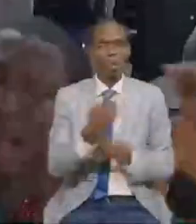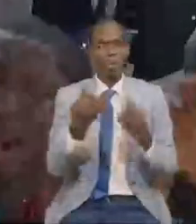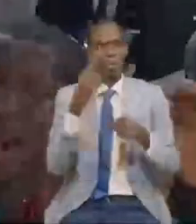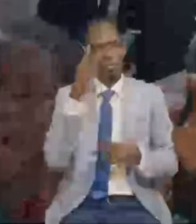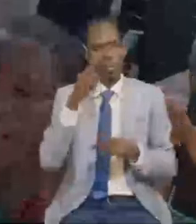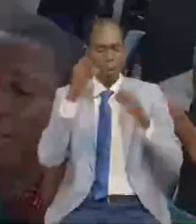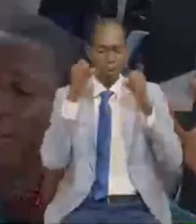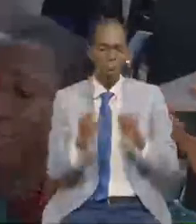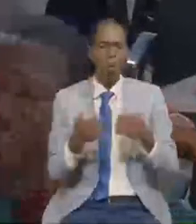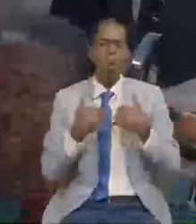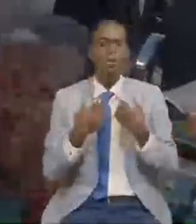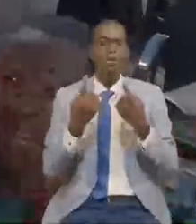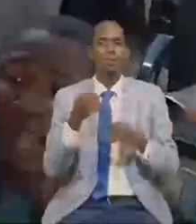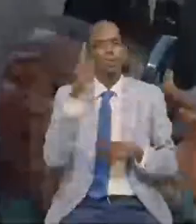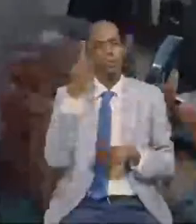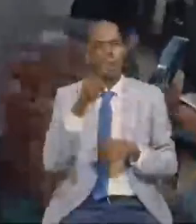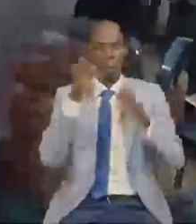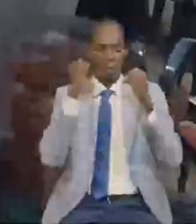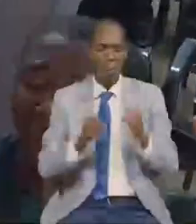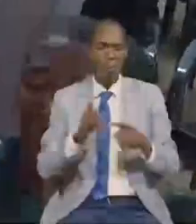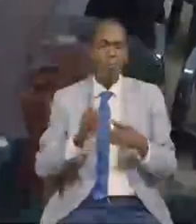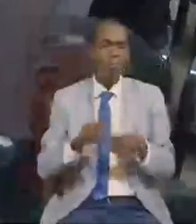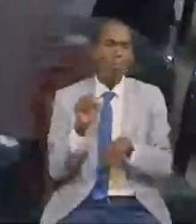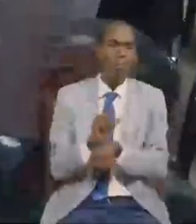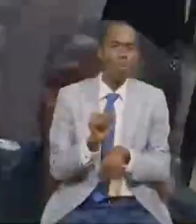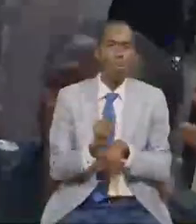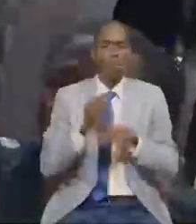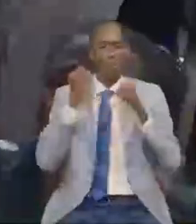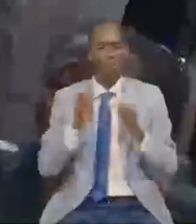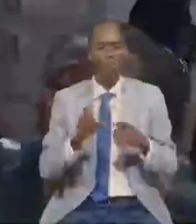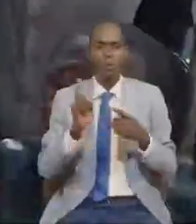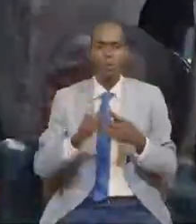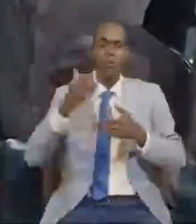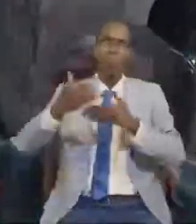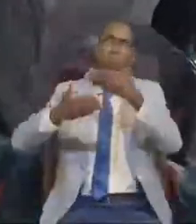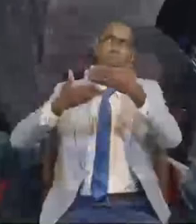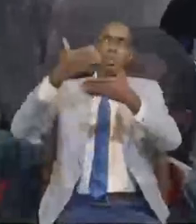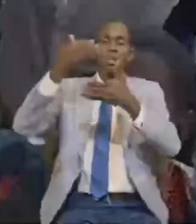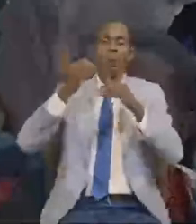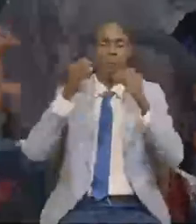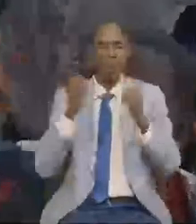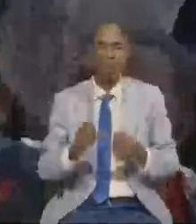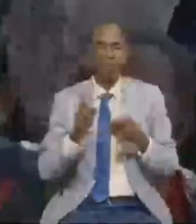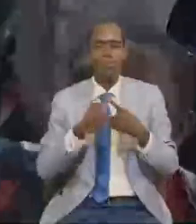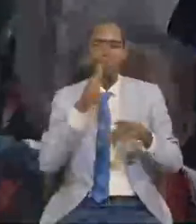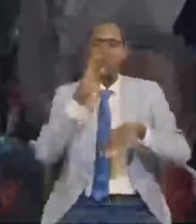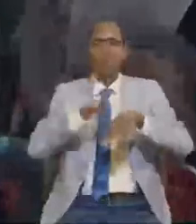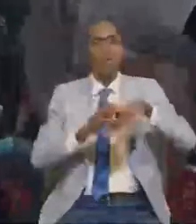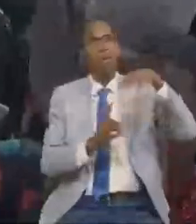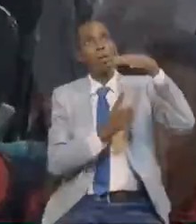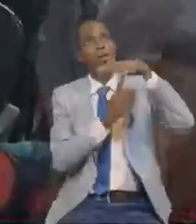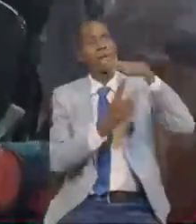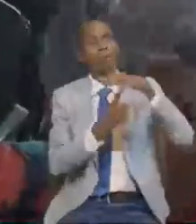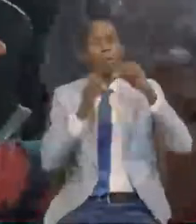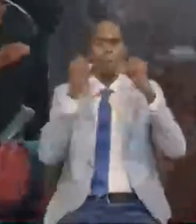la plus simple pour travailler la puissance pour progresser la puissant pour être en haut la puissant